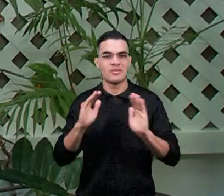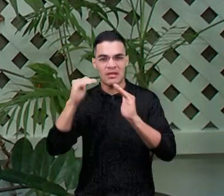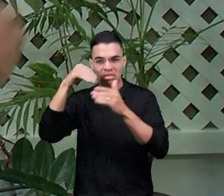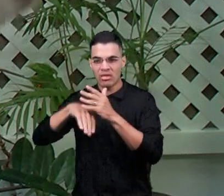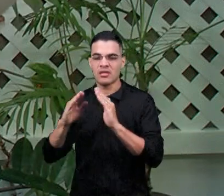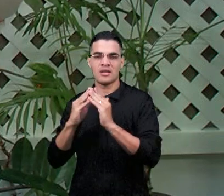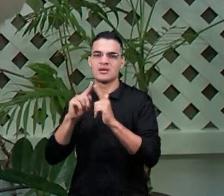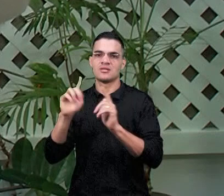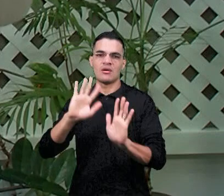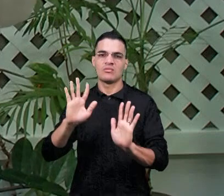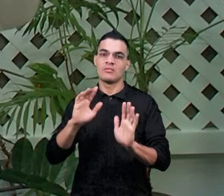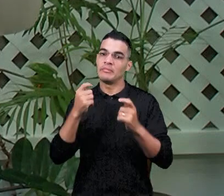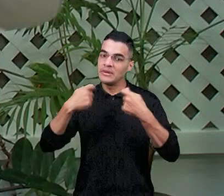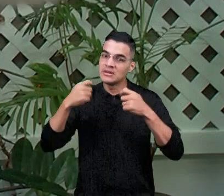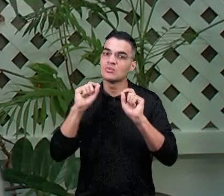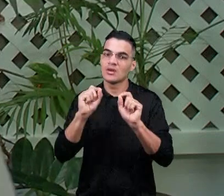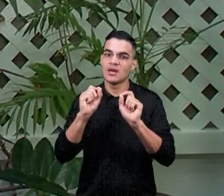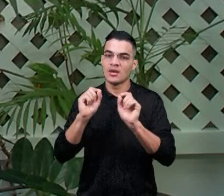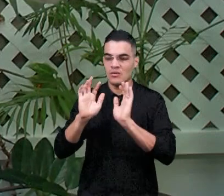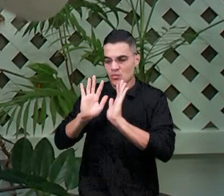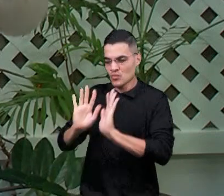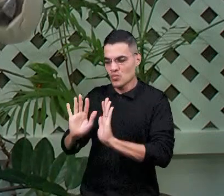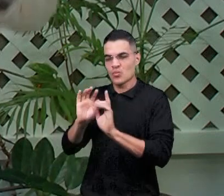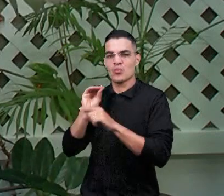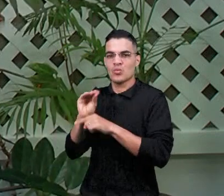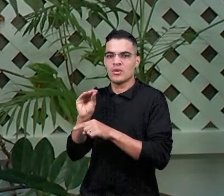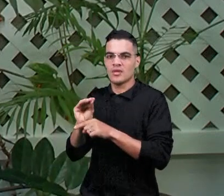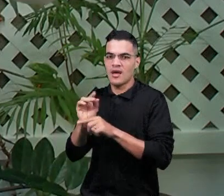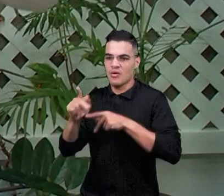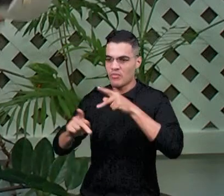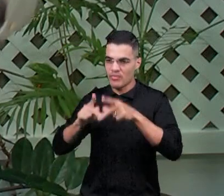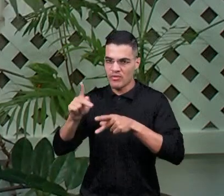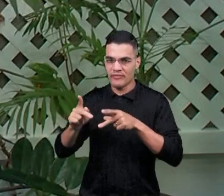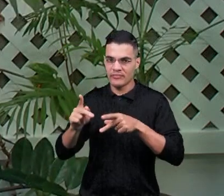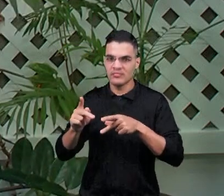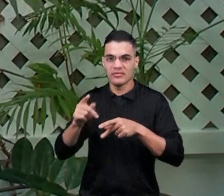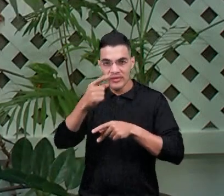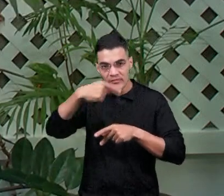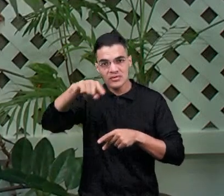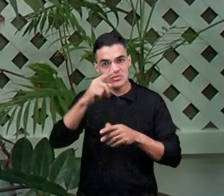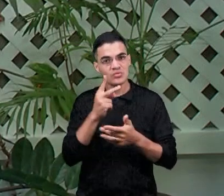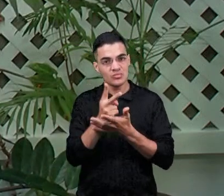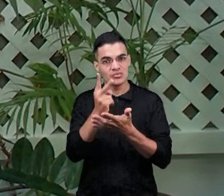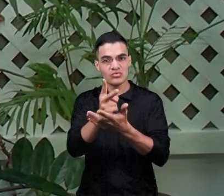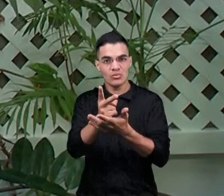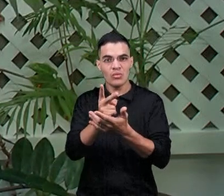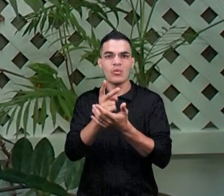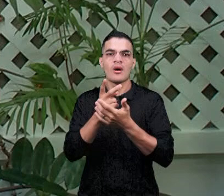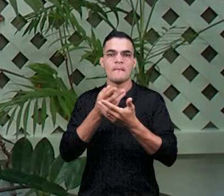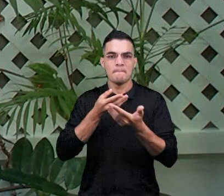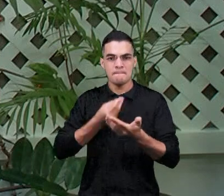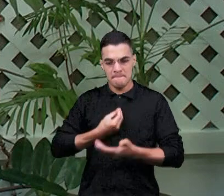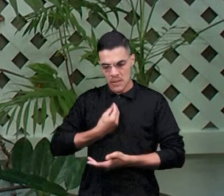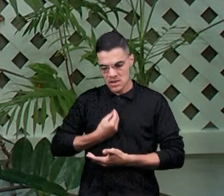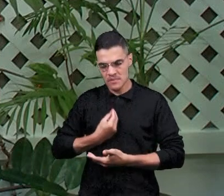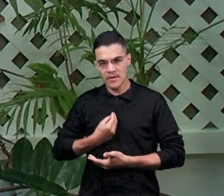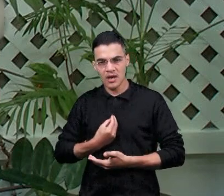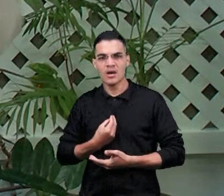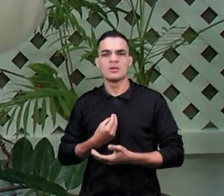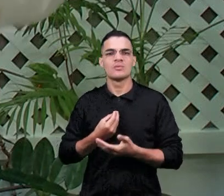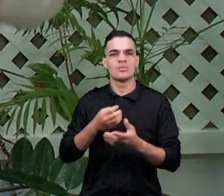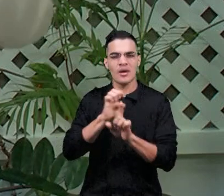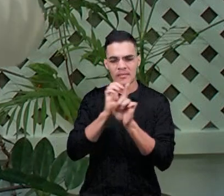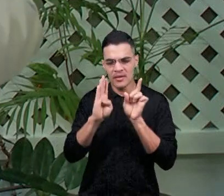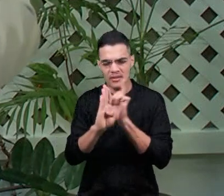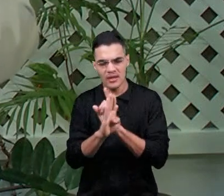peuple. Préserver notre peuple. Continuer à travailler. Le dimanche prochain, à partir de maintenant, nous allons voir les études à propos du Seigneur